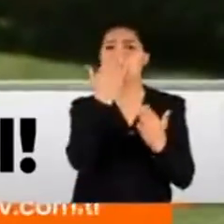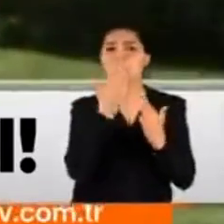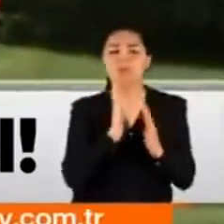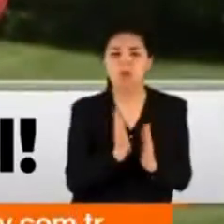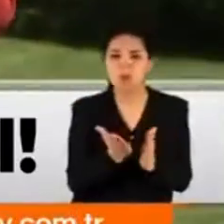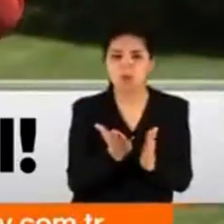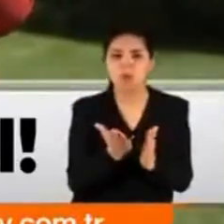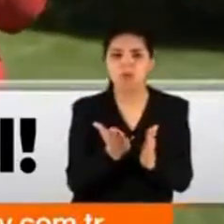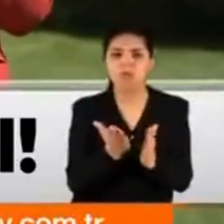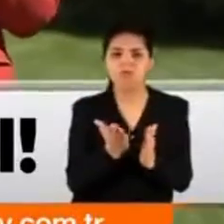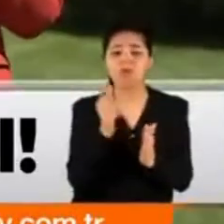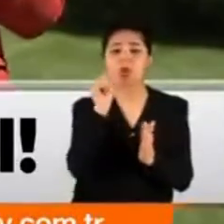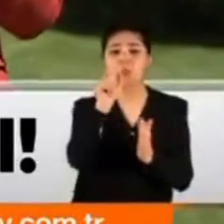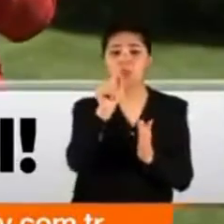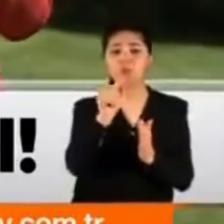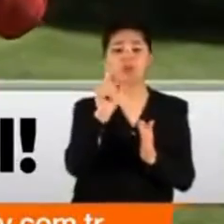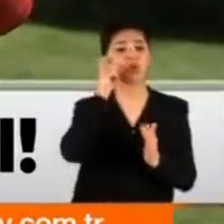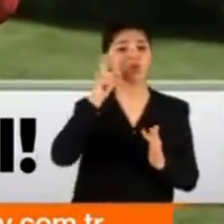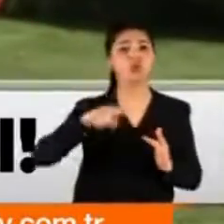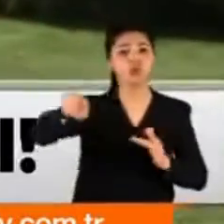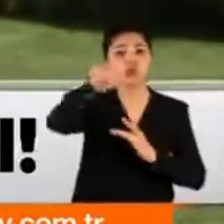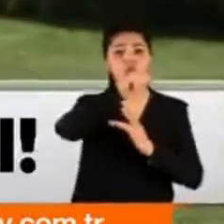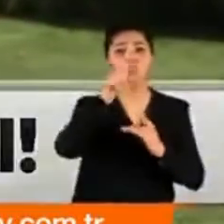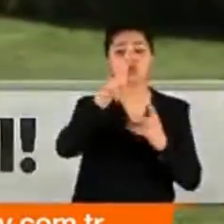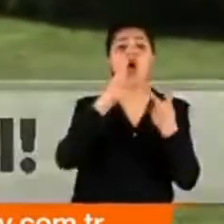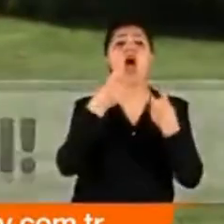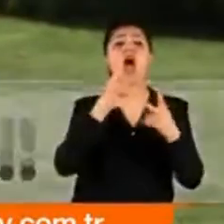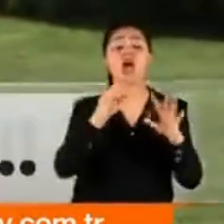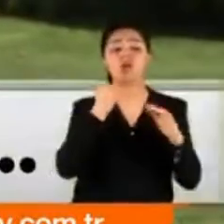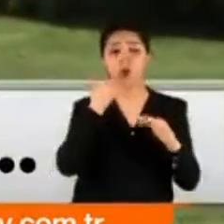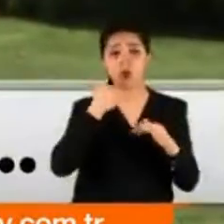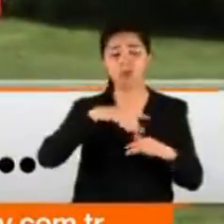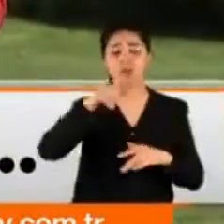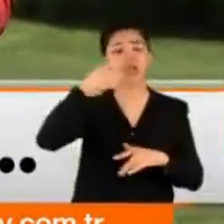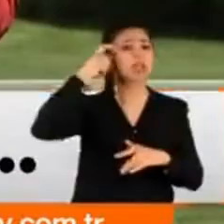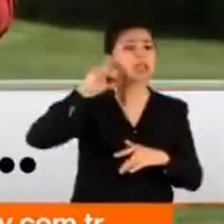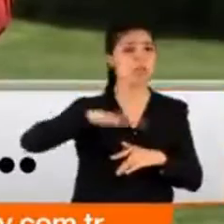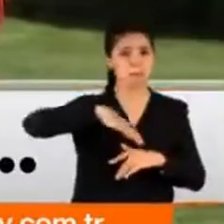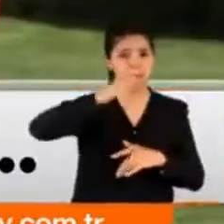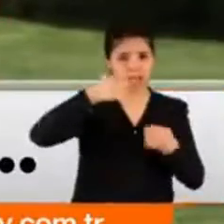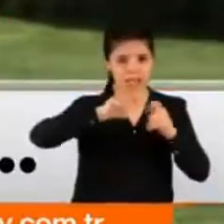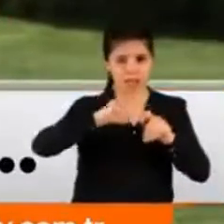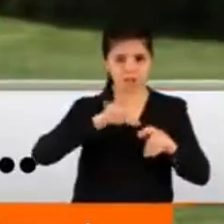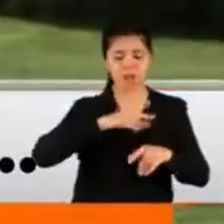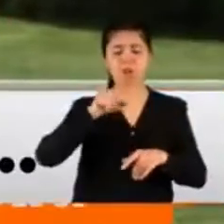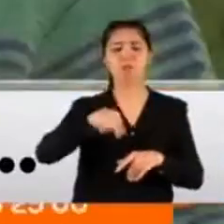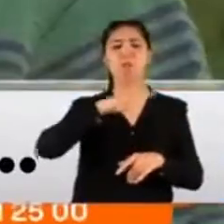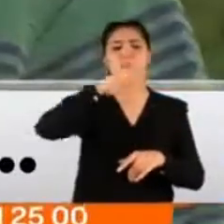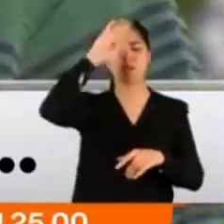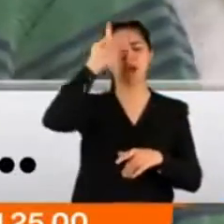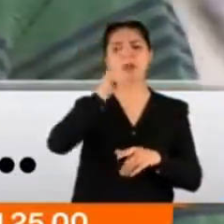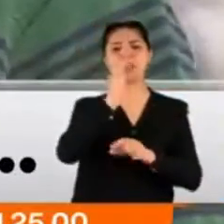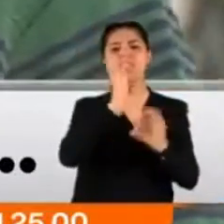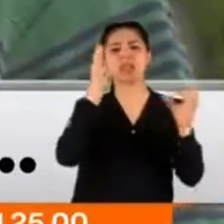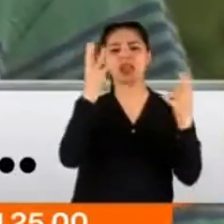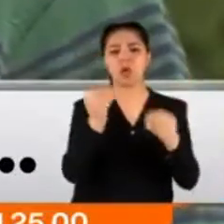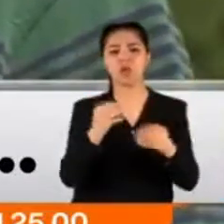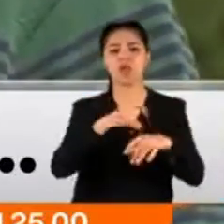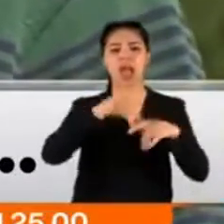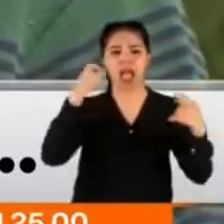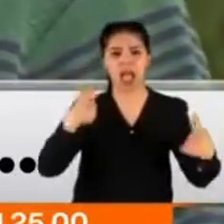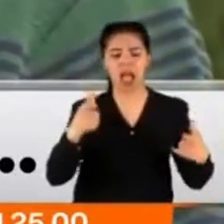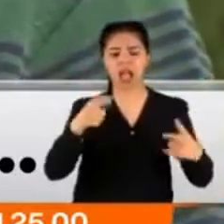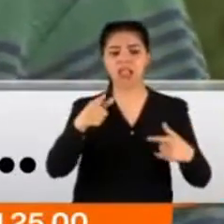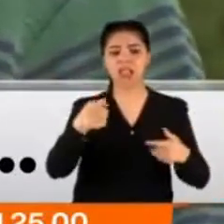düşünün Eğer işitme cihazı merkezleri açılmazsa onlar Bu bayrama sessiz girecekler hastaneler kapalı diye bu